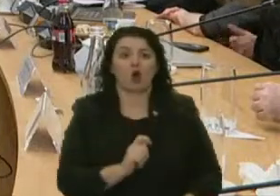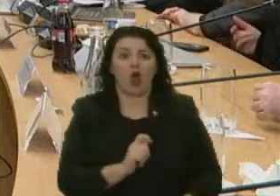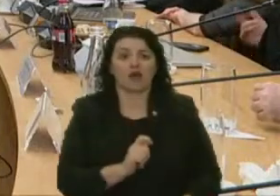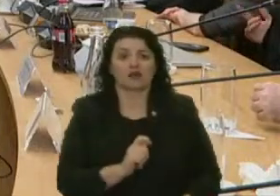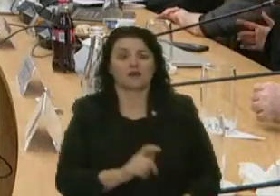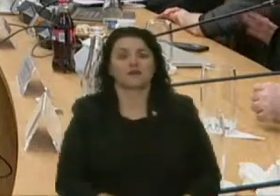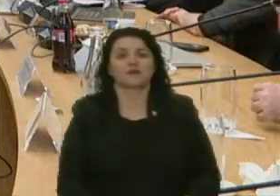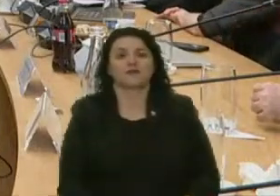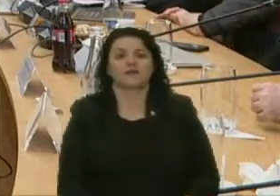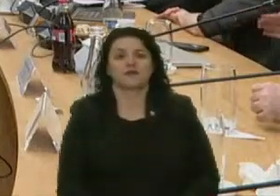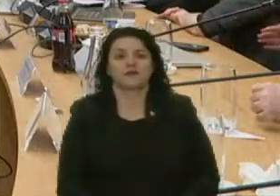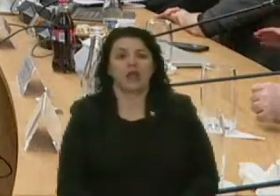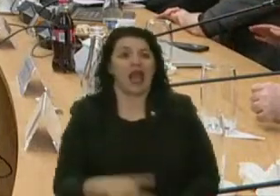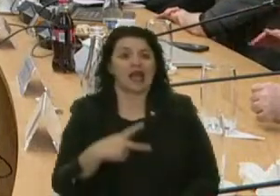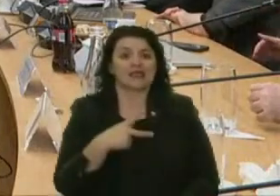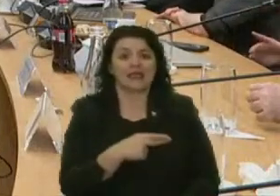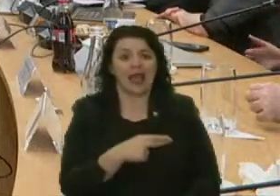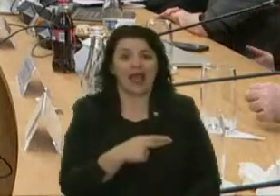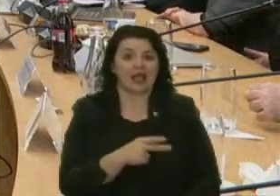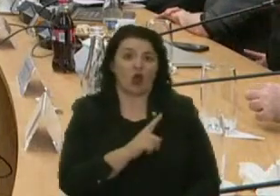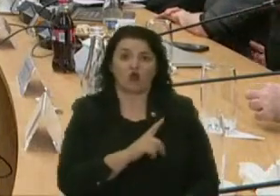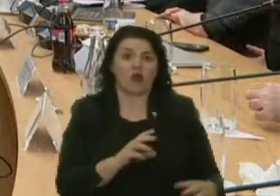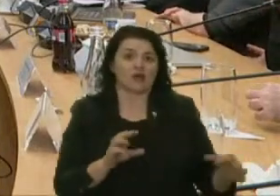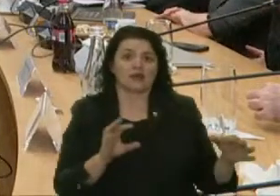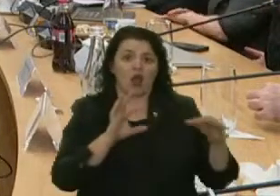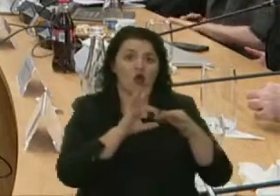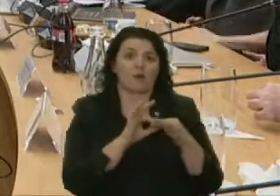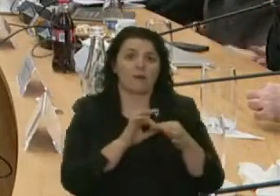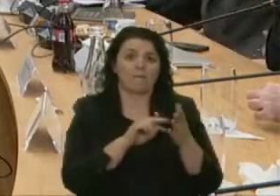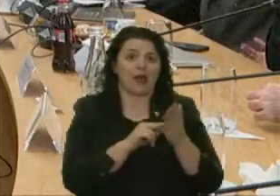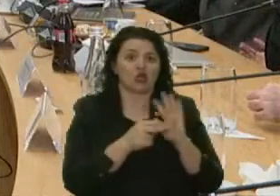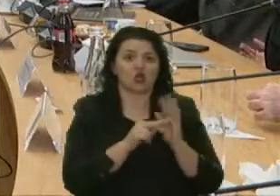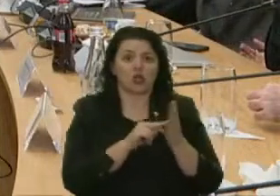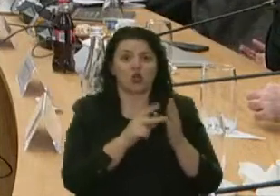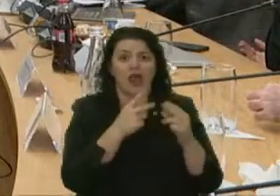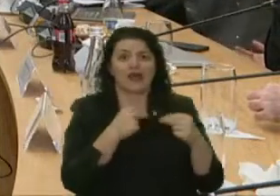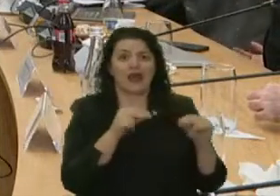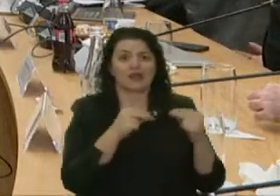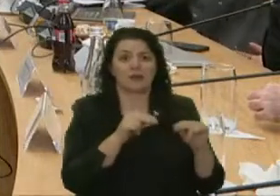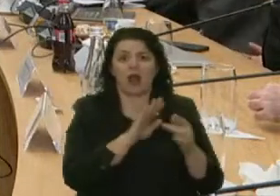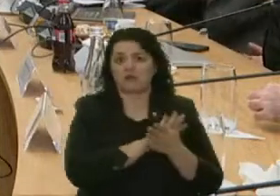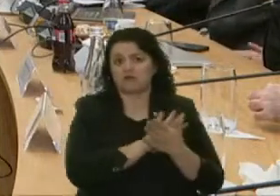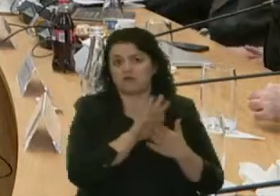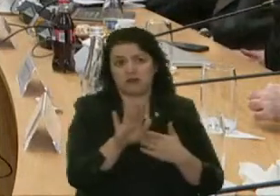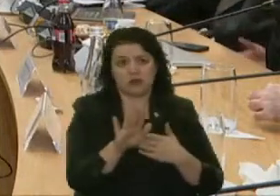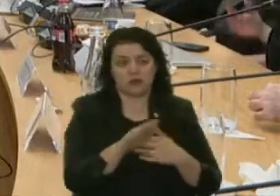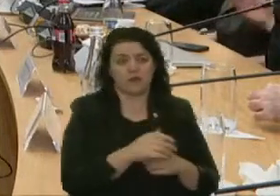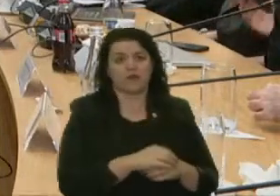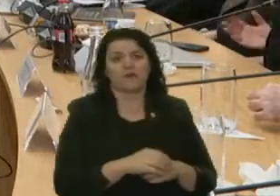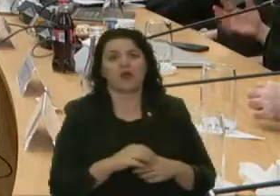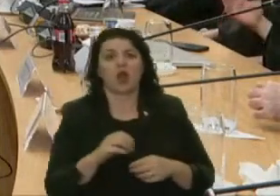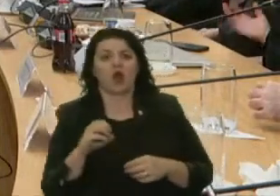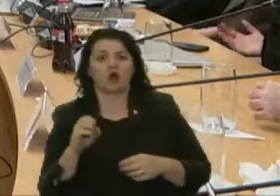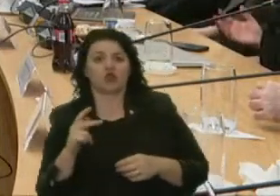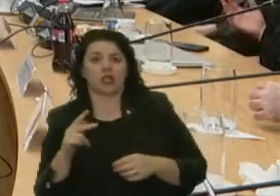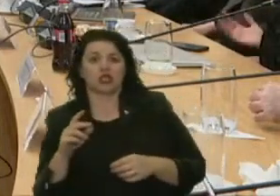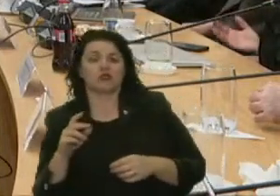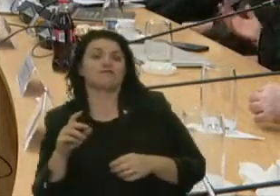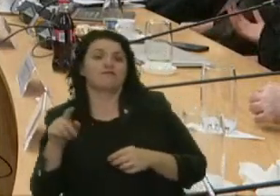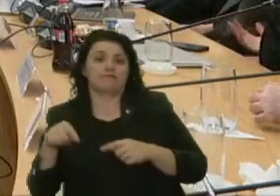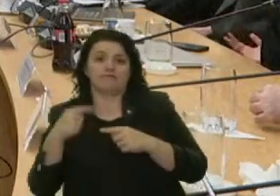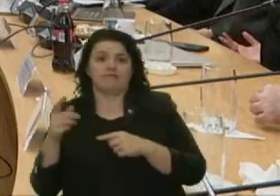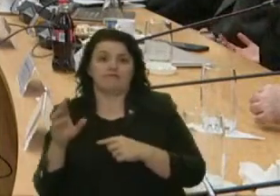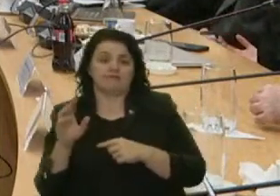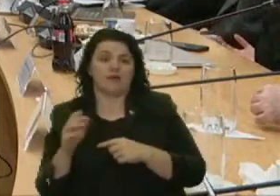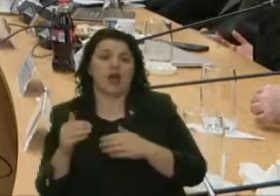ă tăierea nu este corelată cu nicio metodologie și nu este explicată în niciun fel OG 98 permite